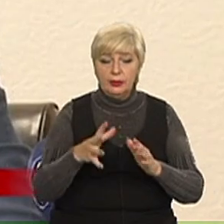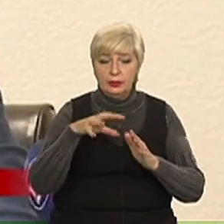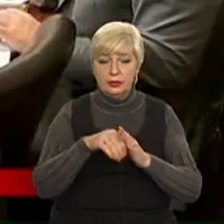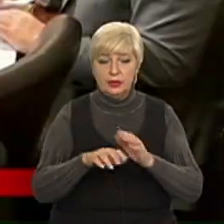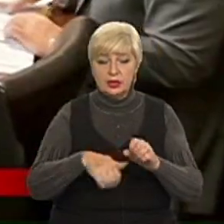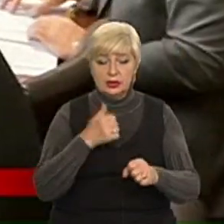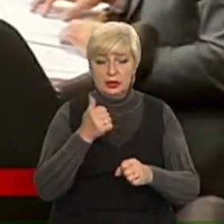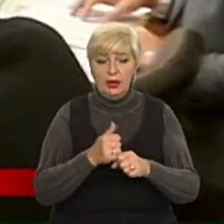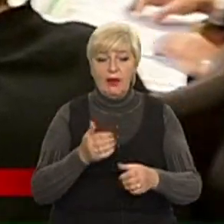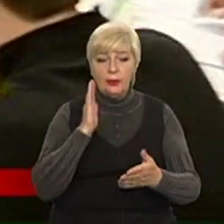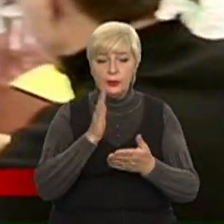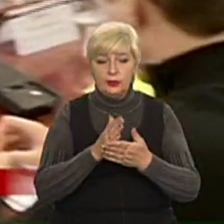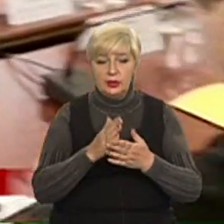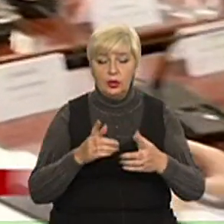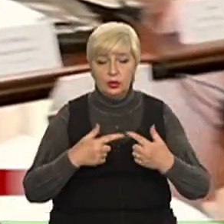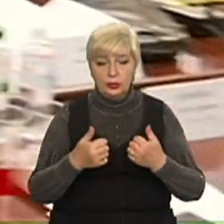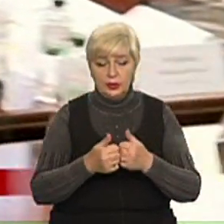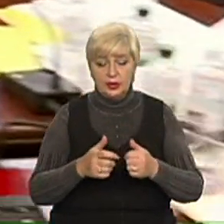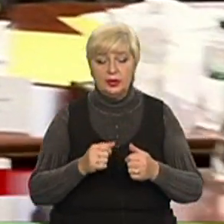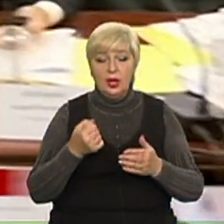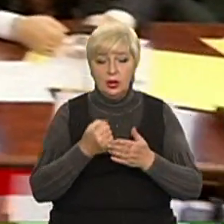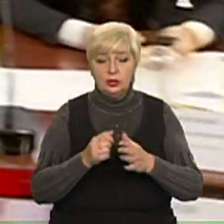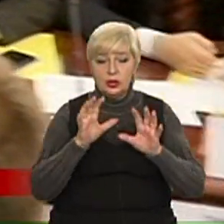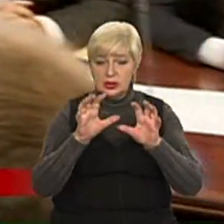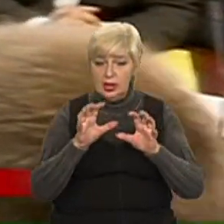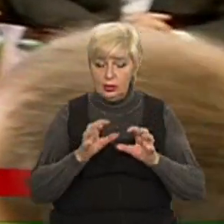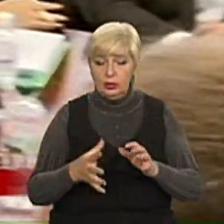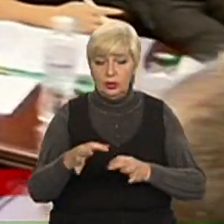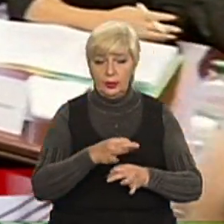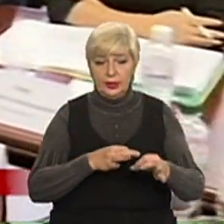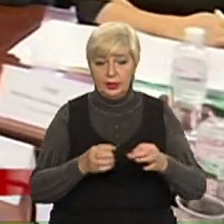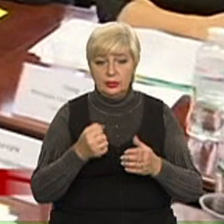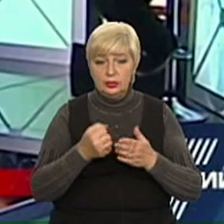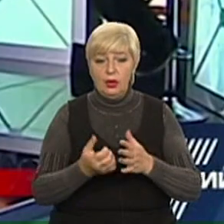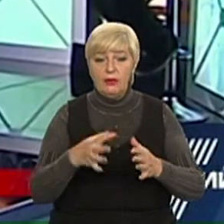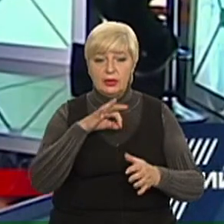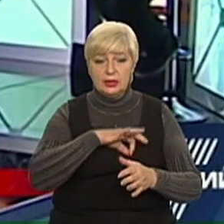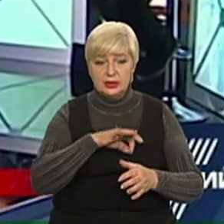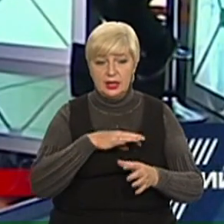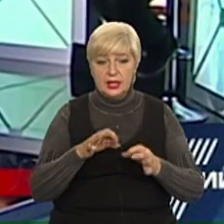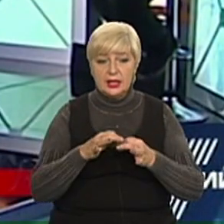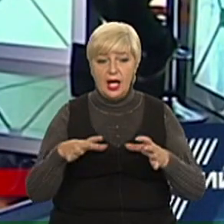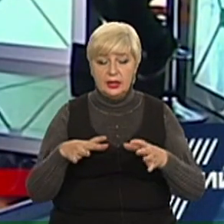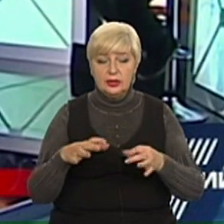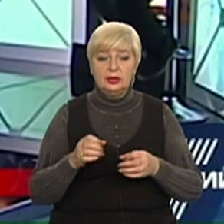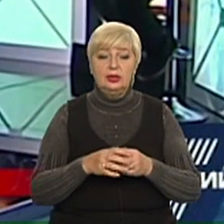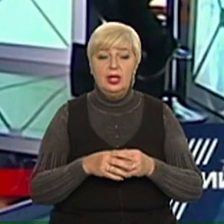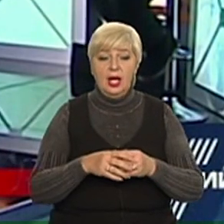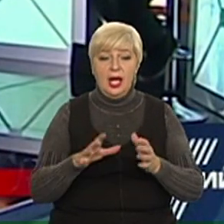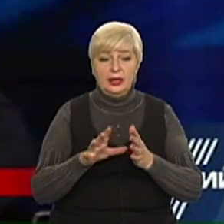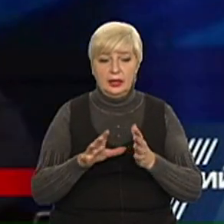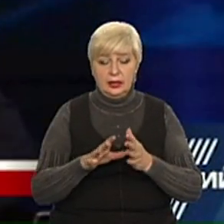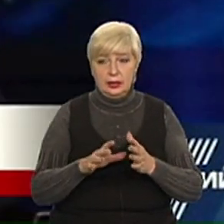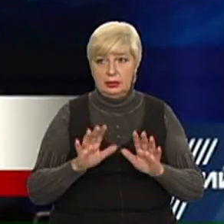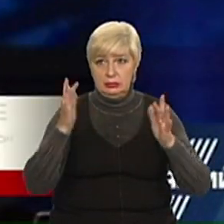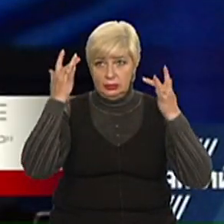профільного парламентського комітету, майже вночі до законопроєкту про використання ядерної енергії. Зненацька в ніч перед